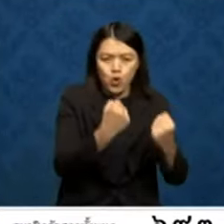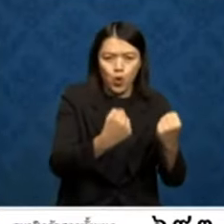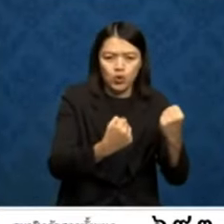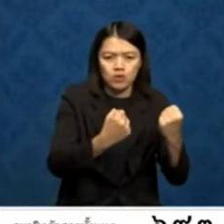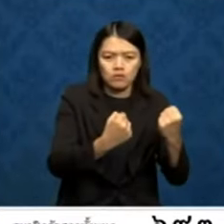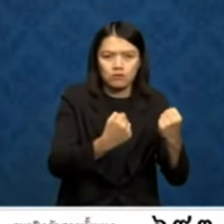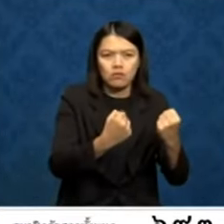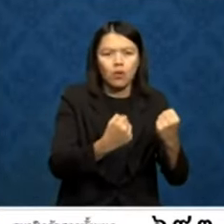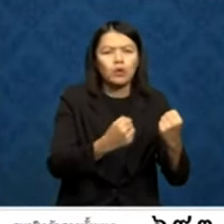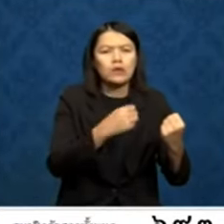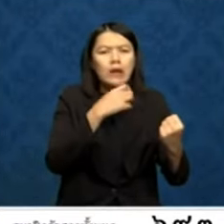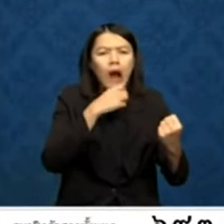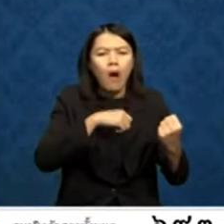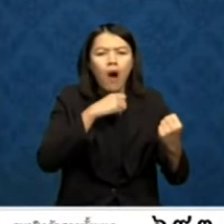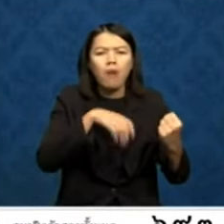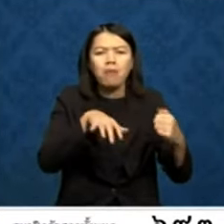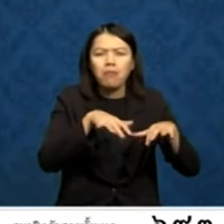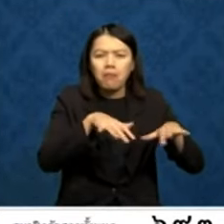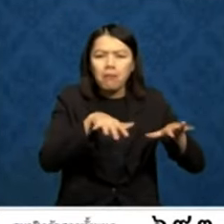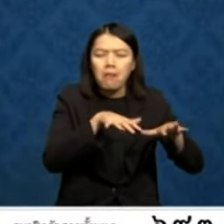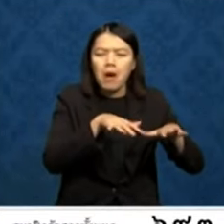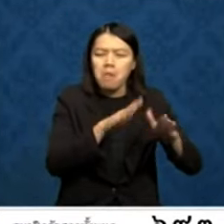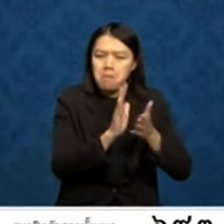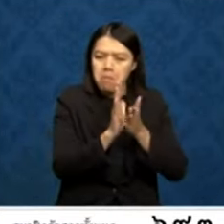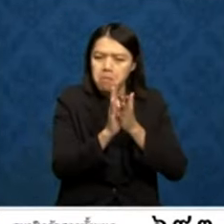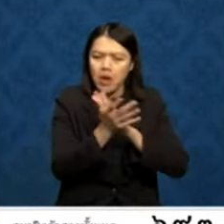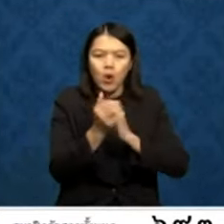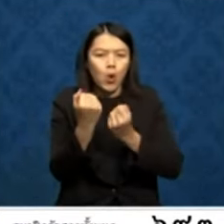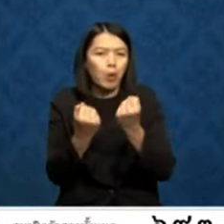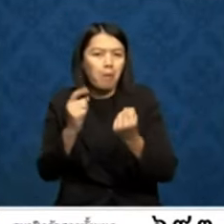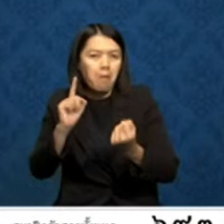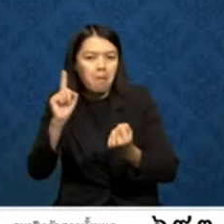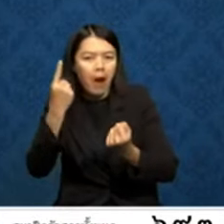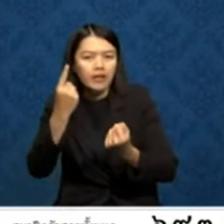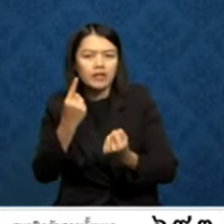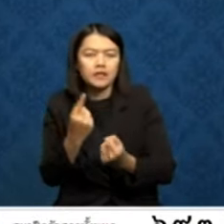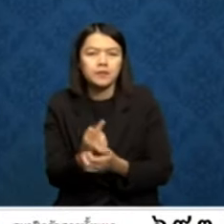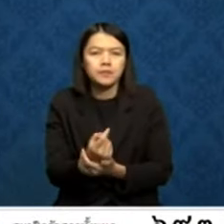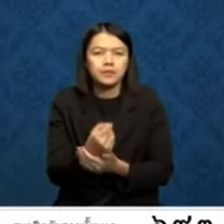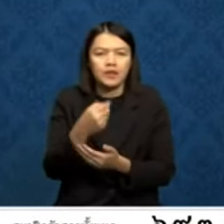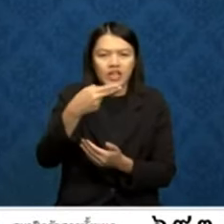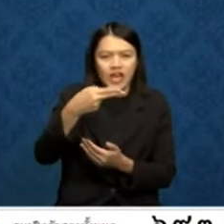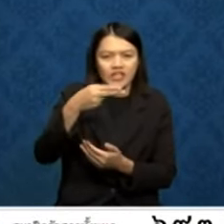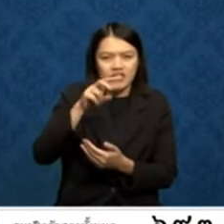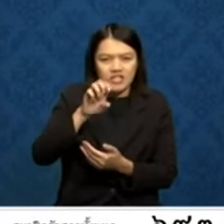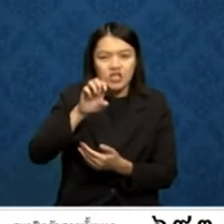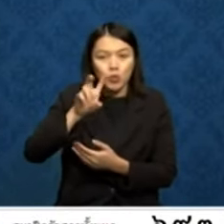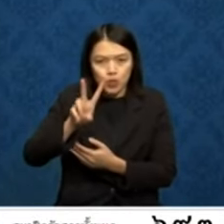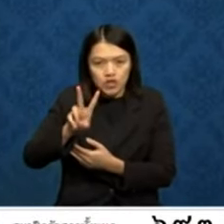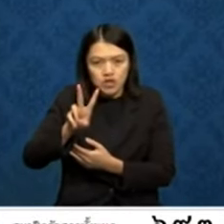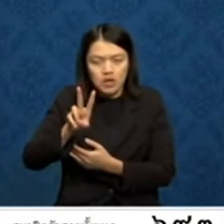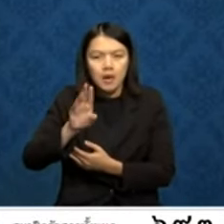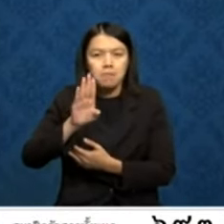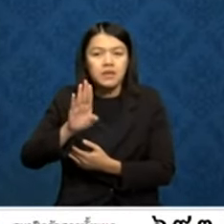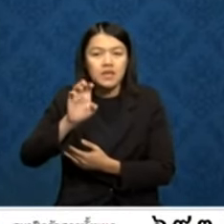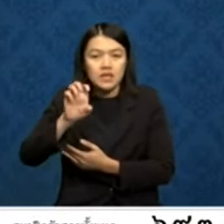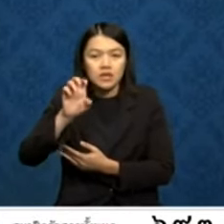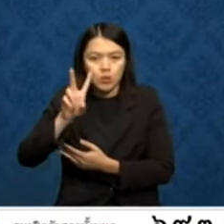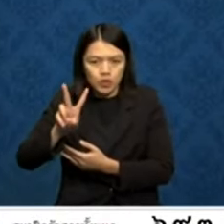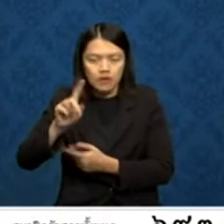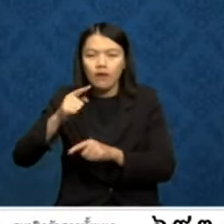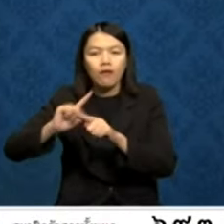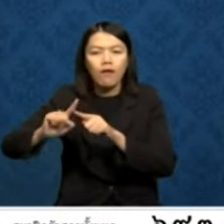นต์สันดาปไปสู่ยานยนต์แห่งอนาคต HEV, PHEV, BEV